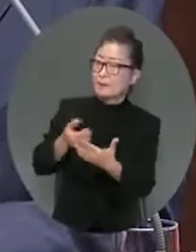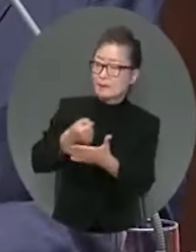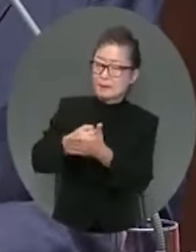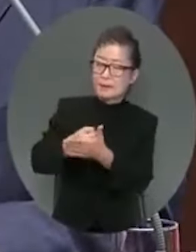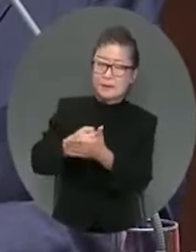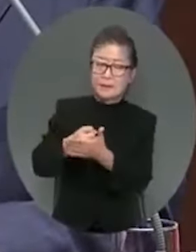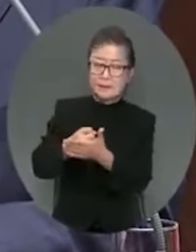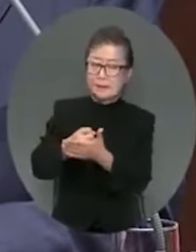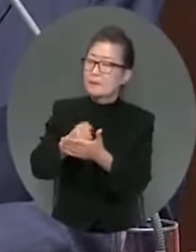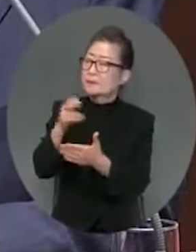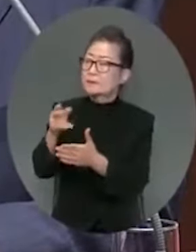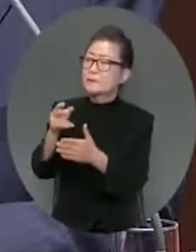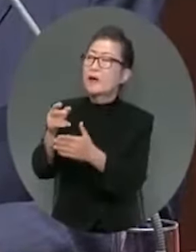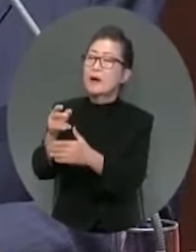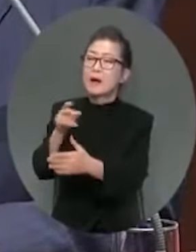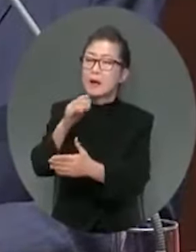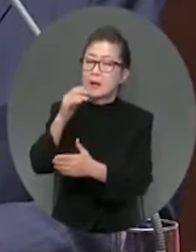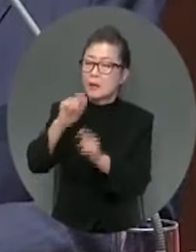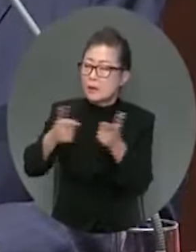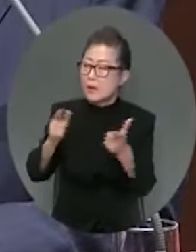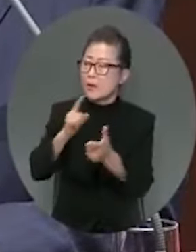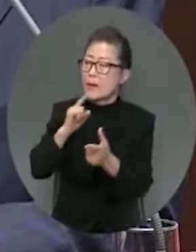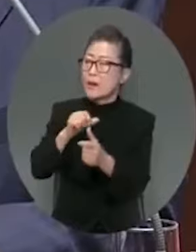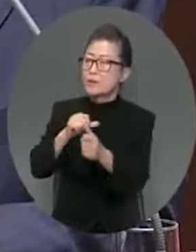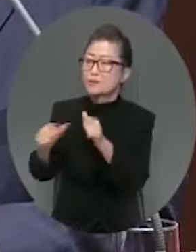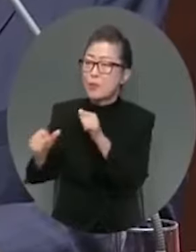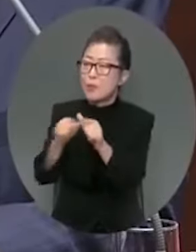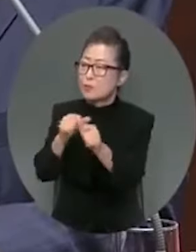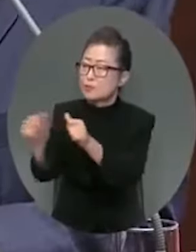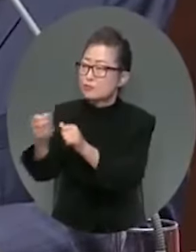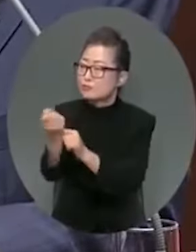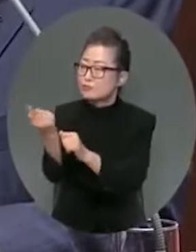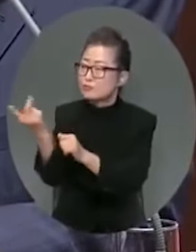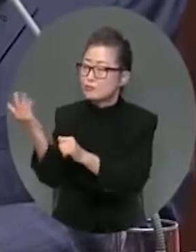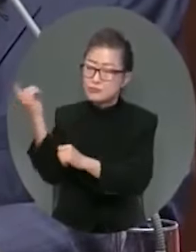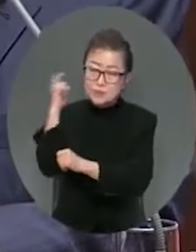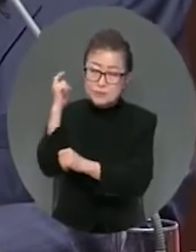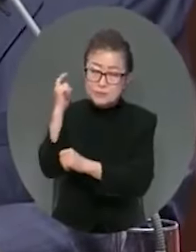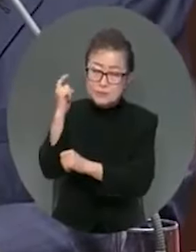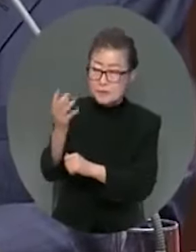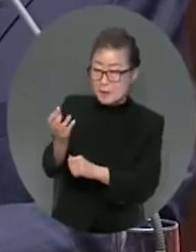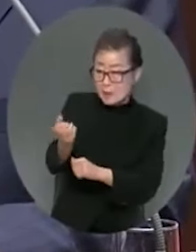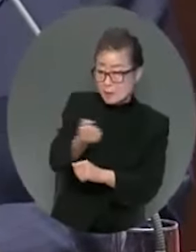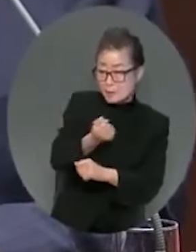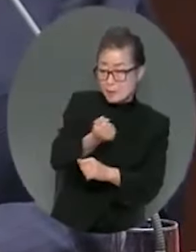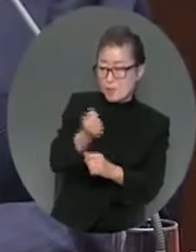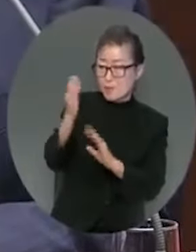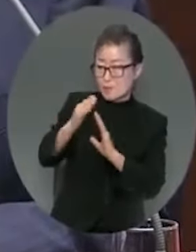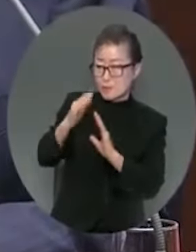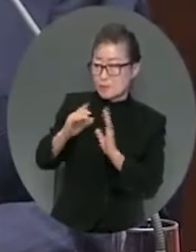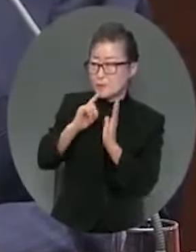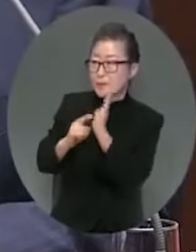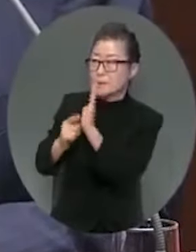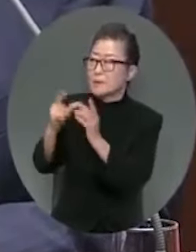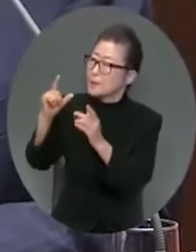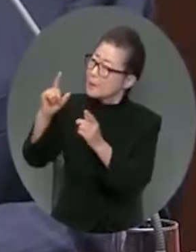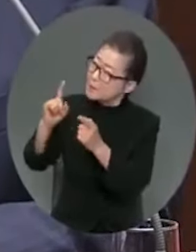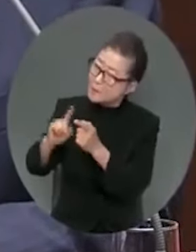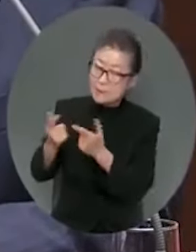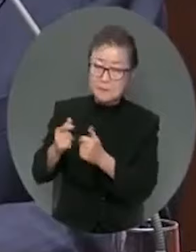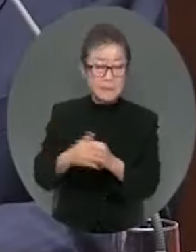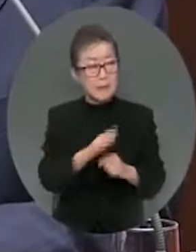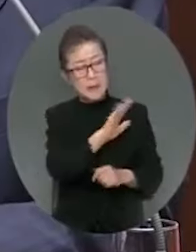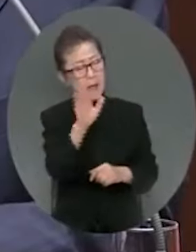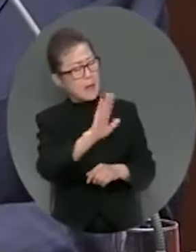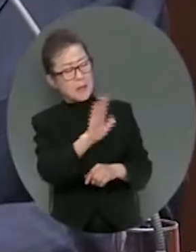언론 제기 의혹만으로 뭐 공직선거법 선거법 위반 여부를 말씀드리는 것은 적절하지 않다고 생각합니다. 예. 터질